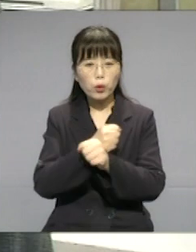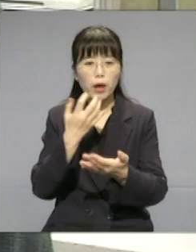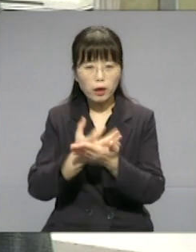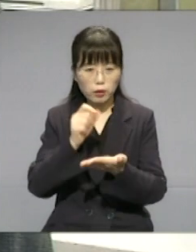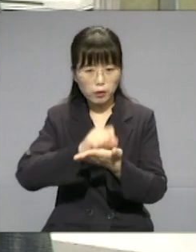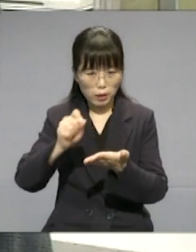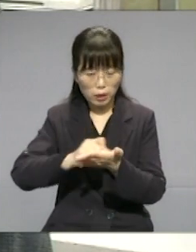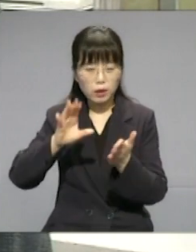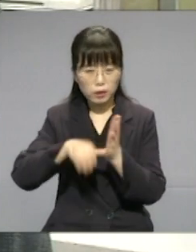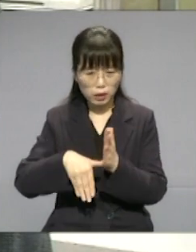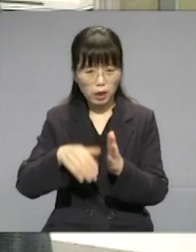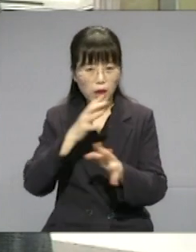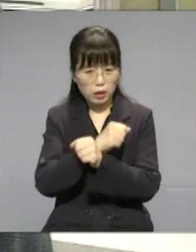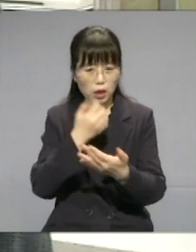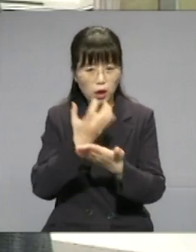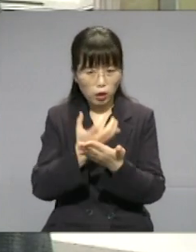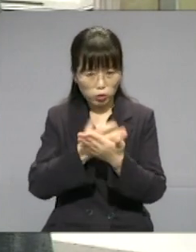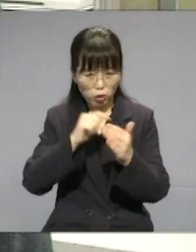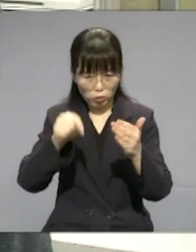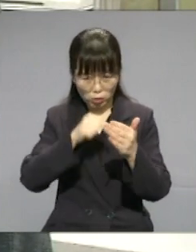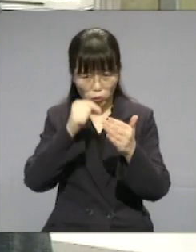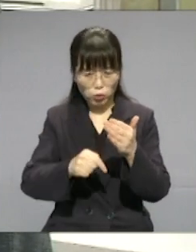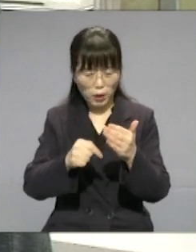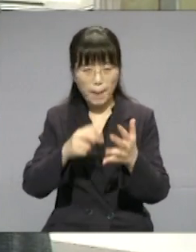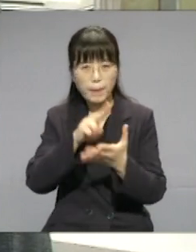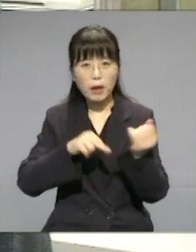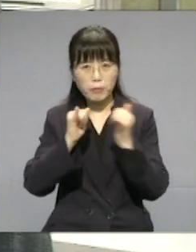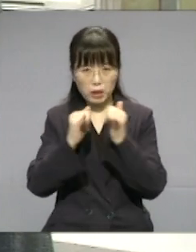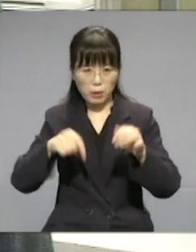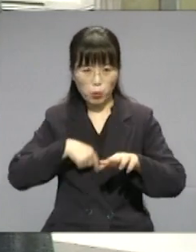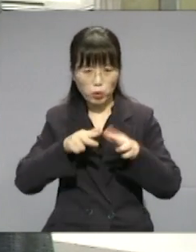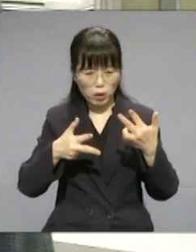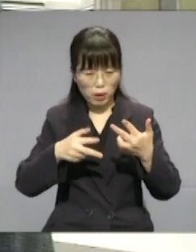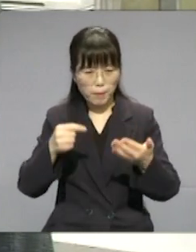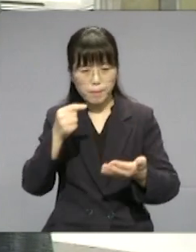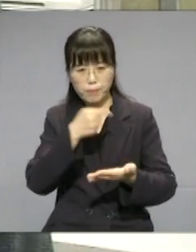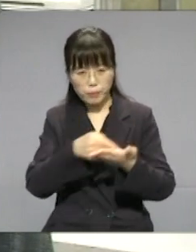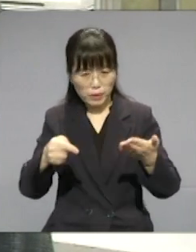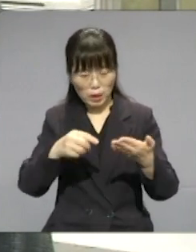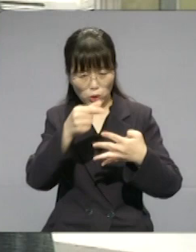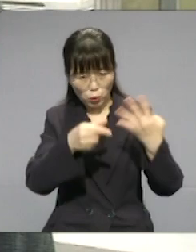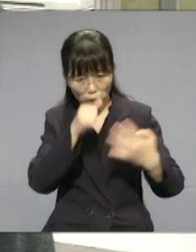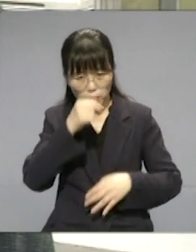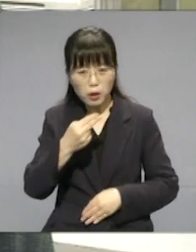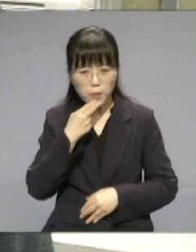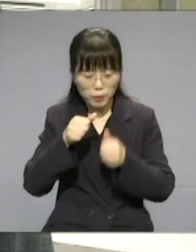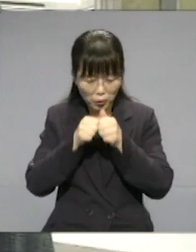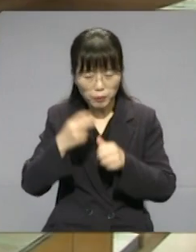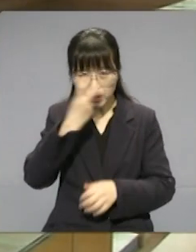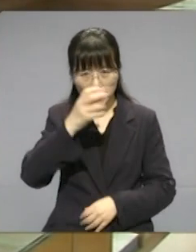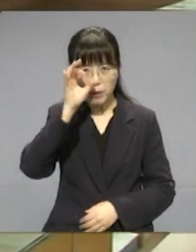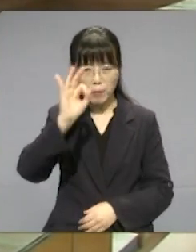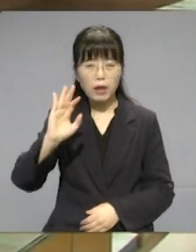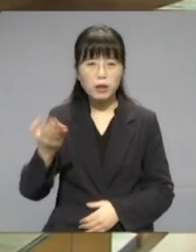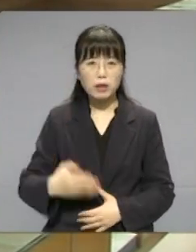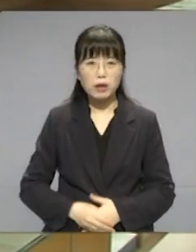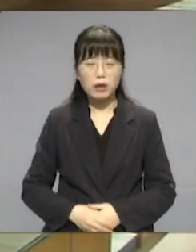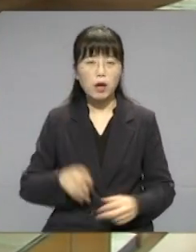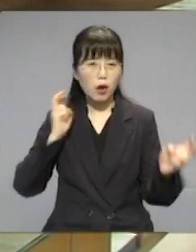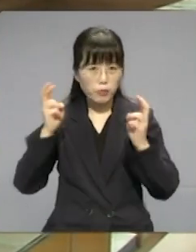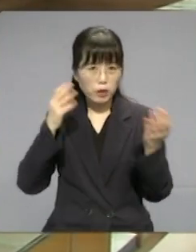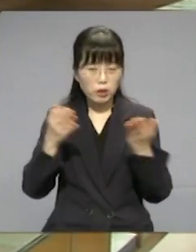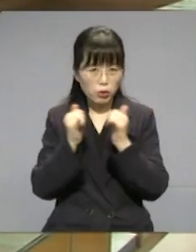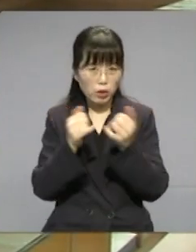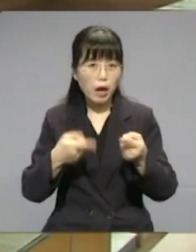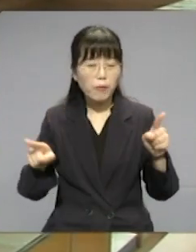계약서를 작성하실 때에는 계약서 내용 중에 판매자 본인에게 불리한 조항이 있는지 없는지를 꼼꼼히 살펴보셔야. 업체